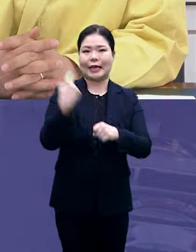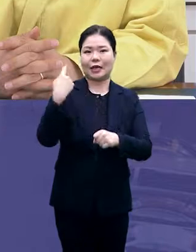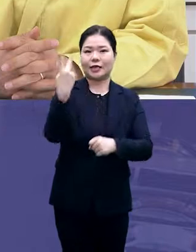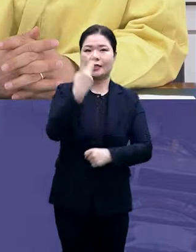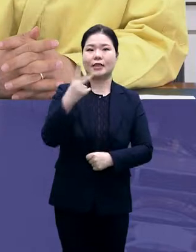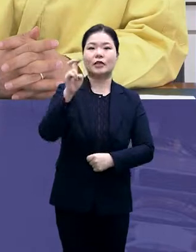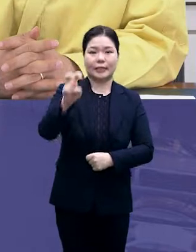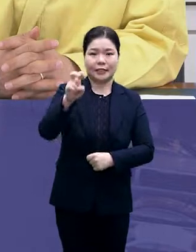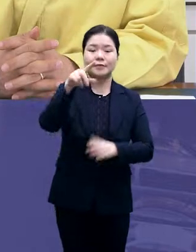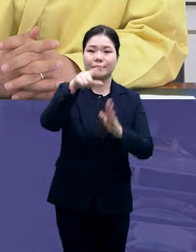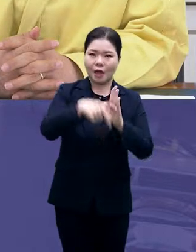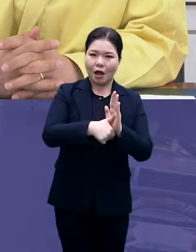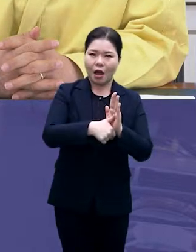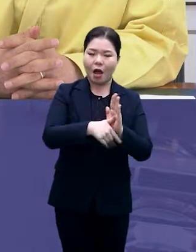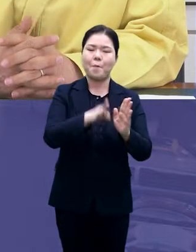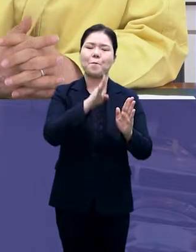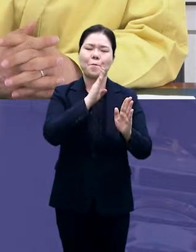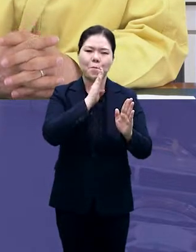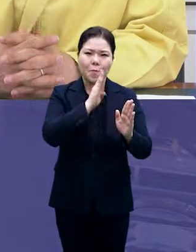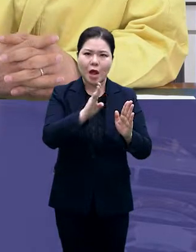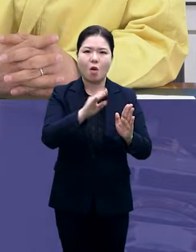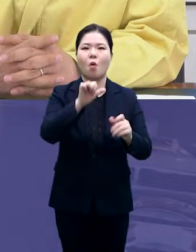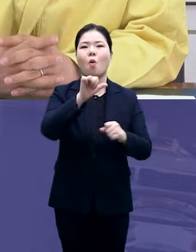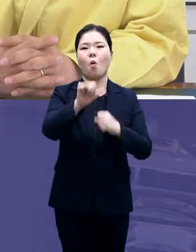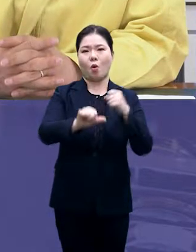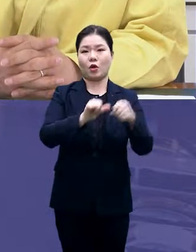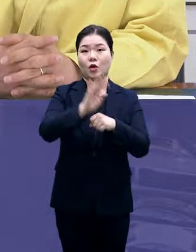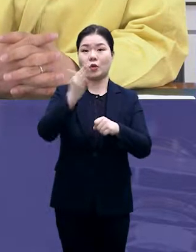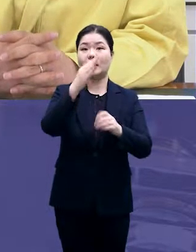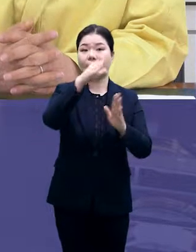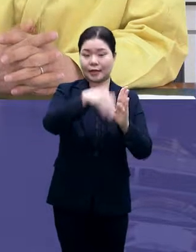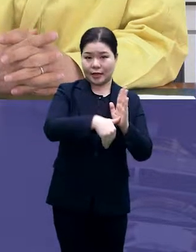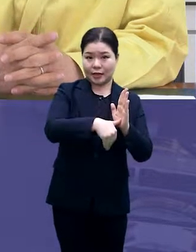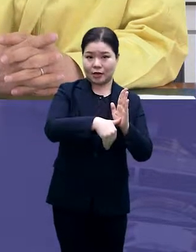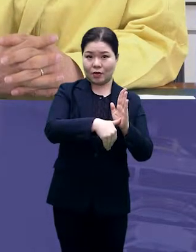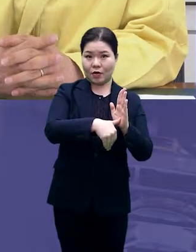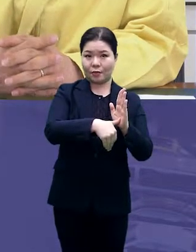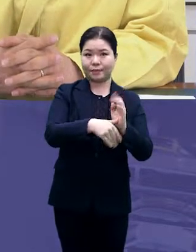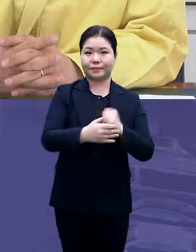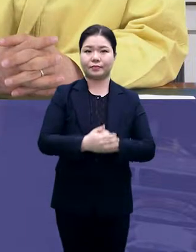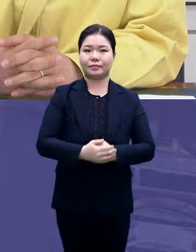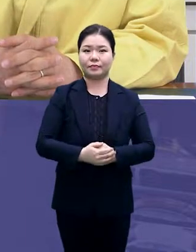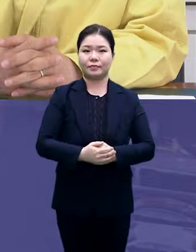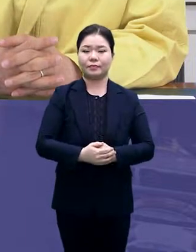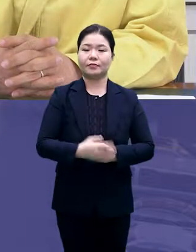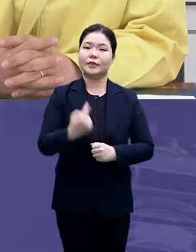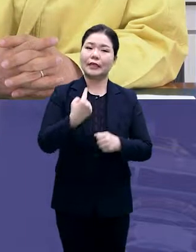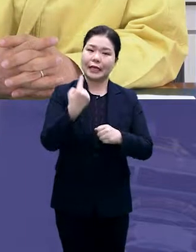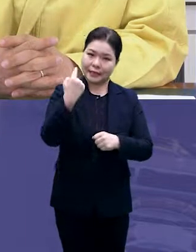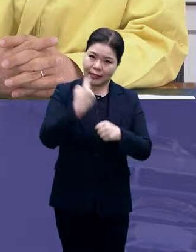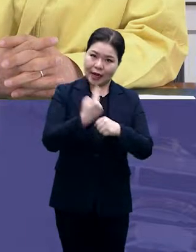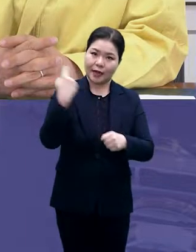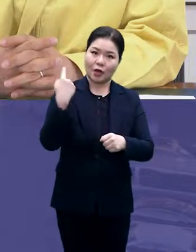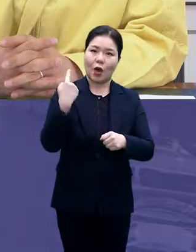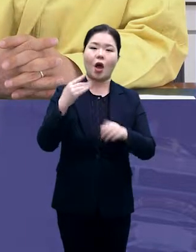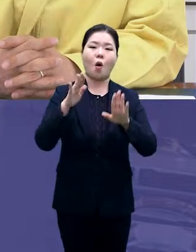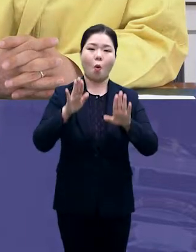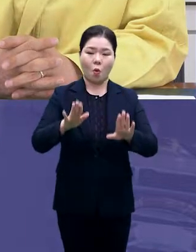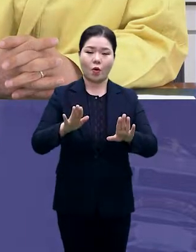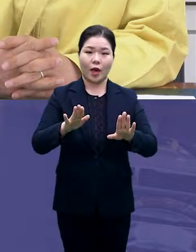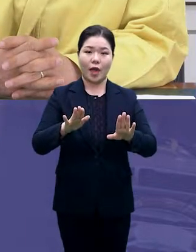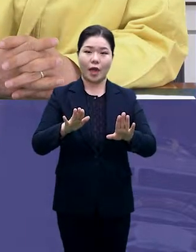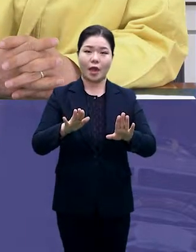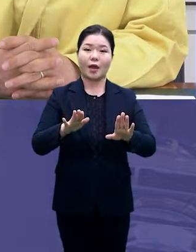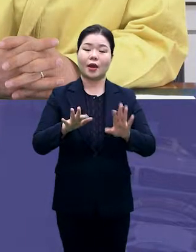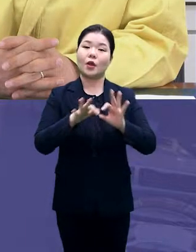지난해 2020년이 바로 5년에 해당되는 해라서 지난 2020년과